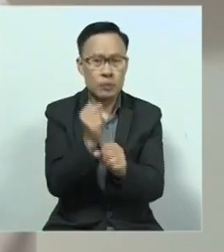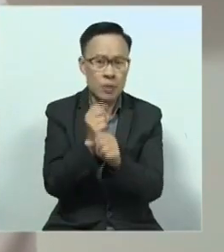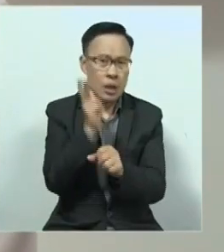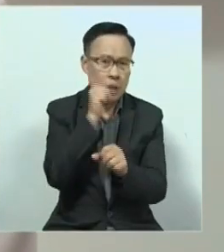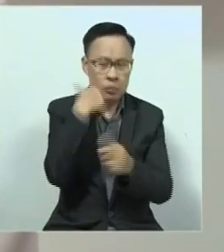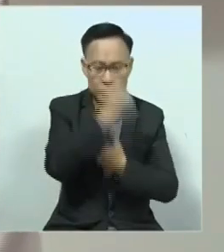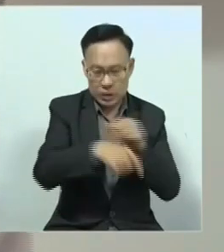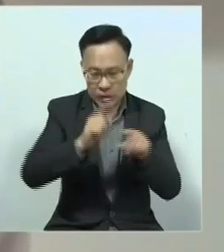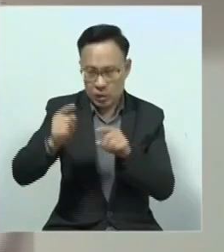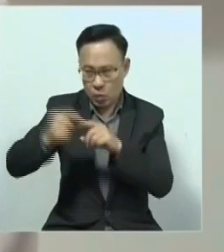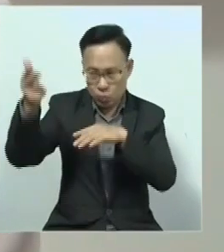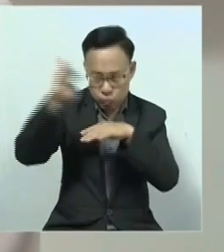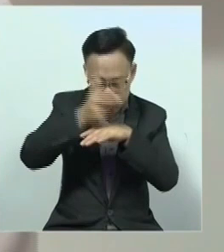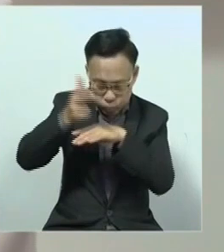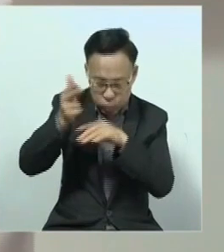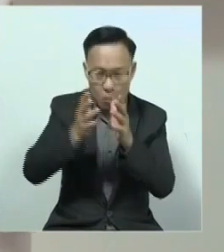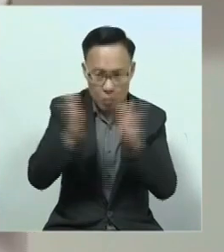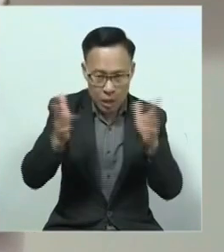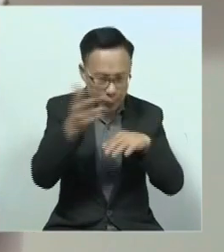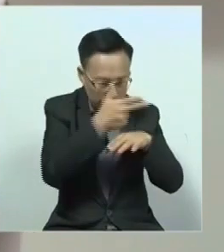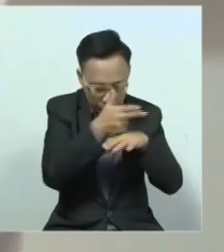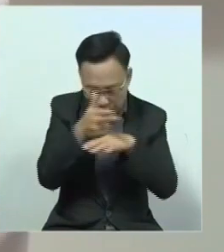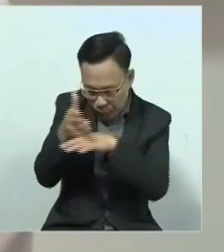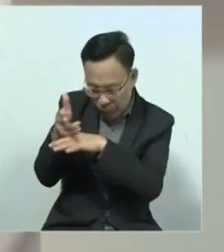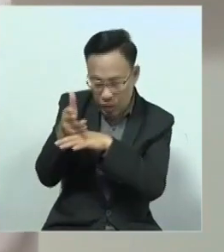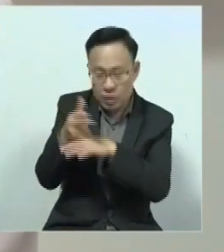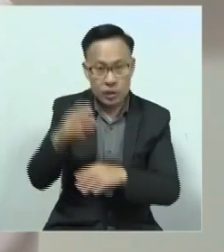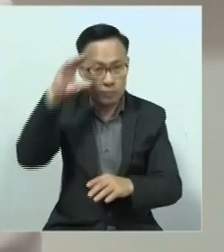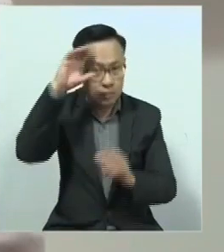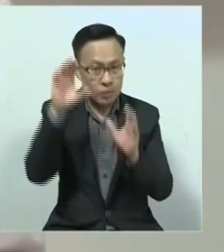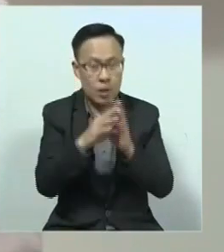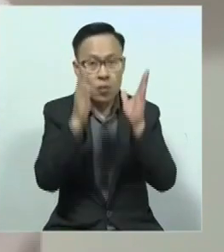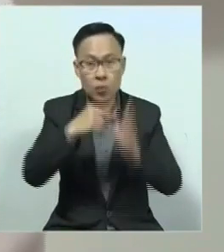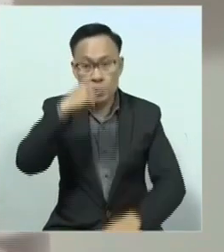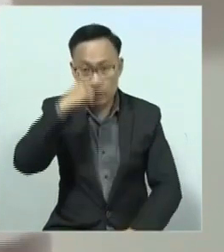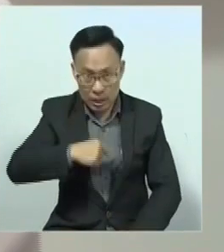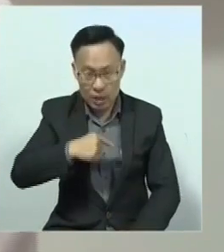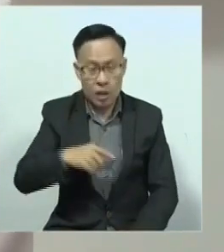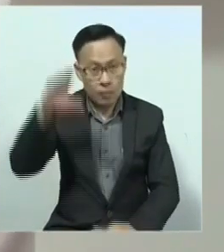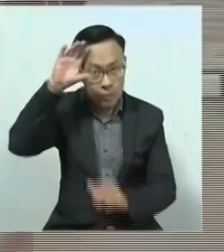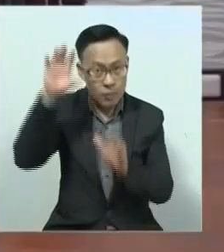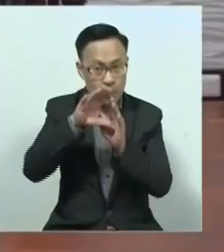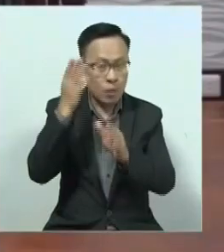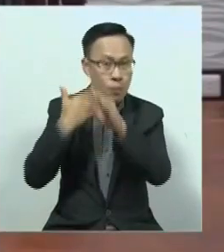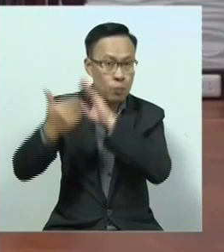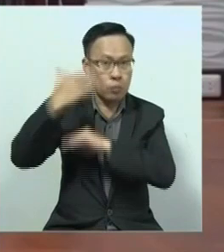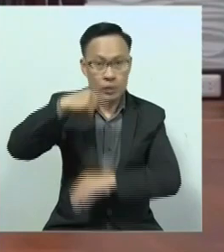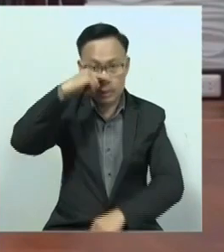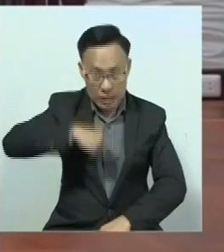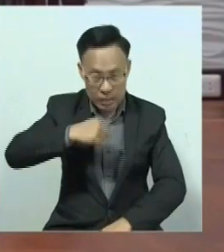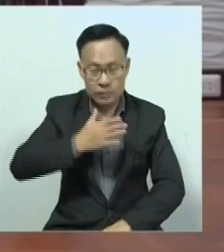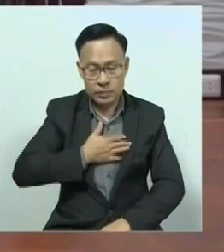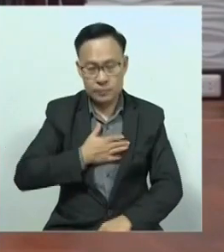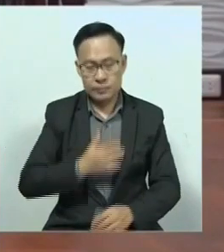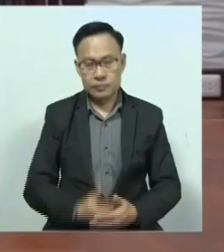จะมามากมายก็จะบันทึกภาพจะเป็นประวัติศาสตร์ของประเทศไทยน ะ ถ